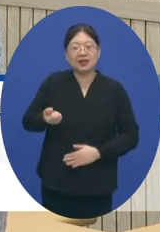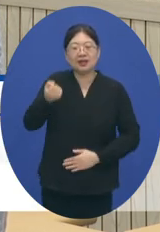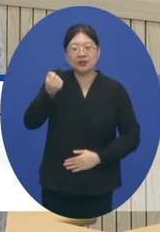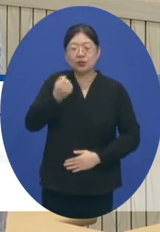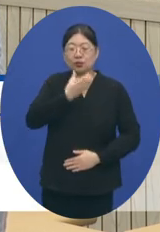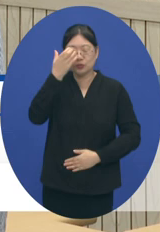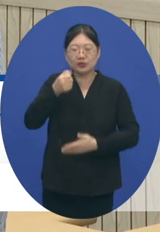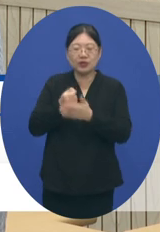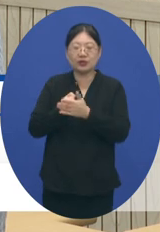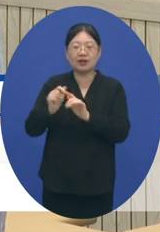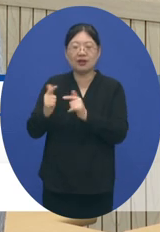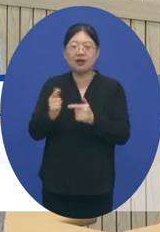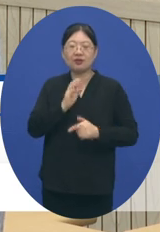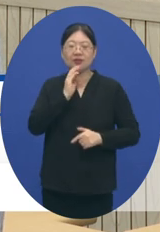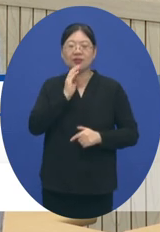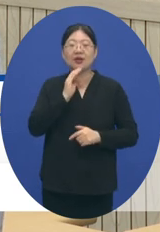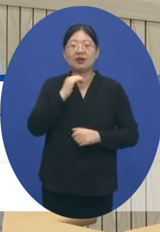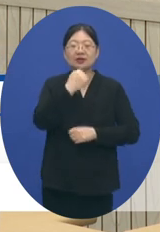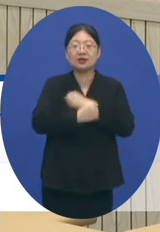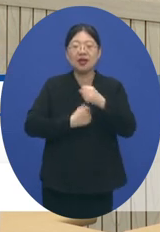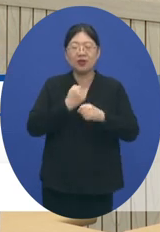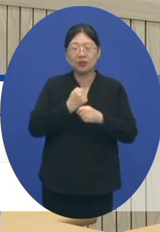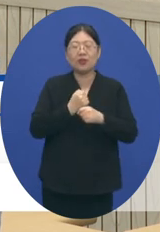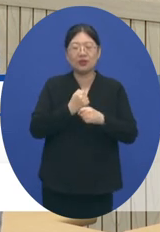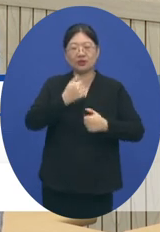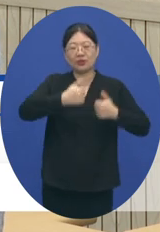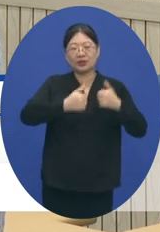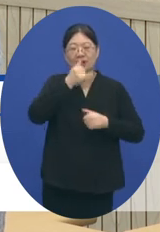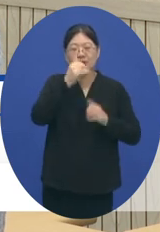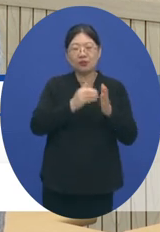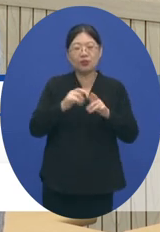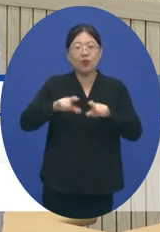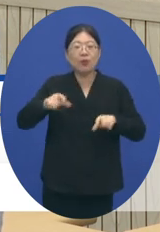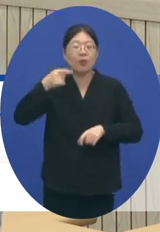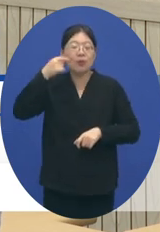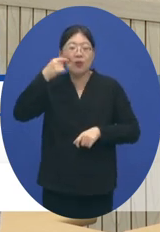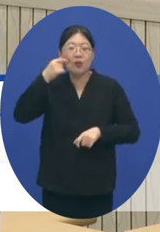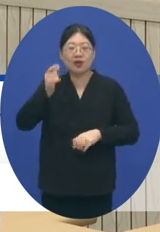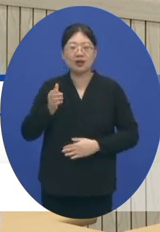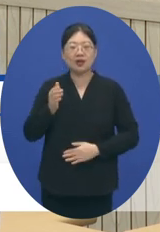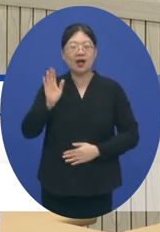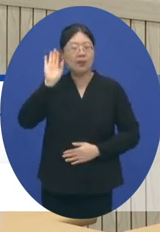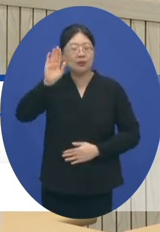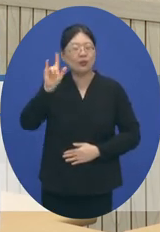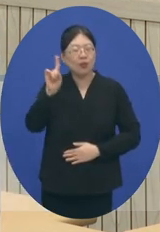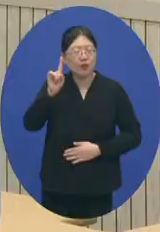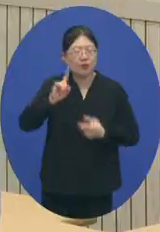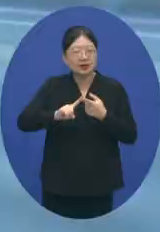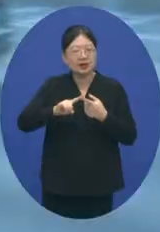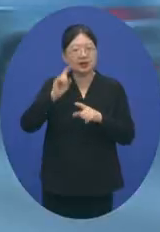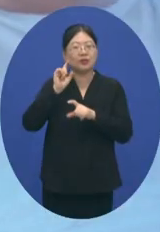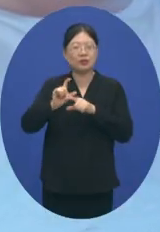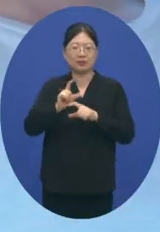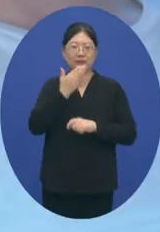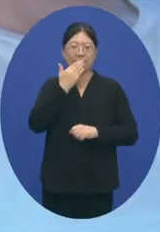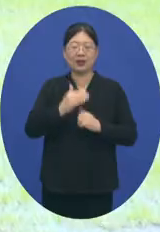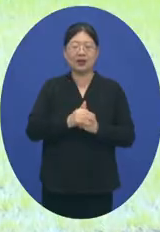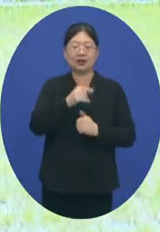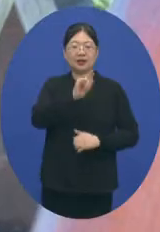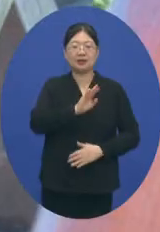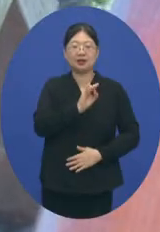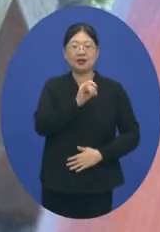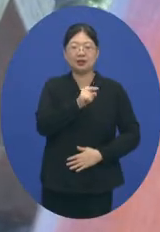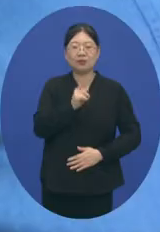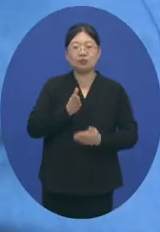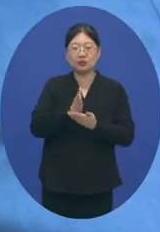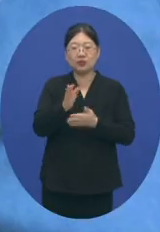규정하는 게 아니라 정말 자유로운 형태가 될 수 있고, 뭔가 평상시에는 할 수 없었던 진로에 대한 생각을 하게 된 것 같아요. 갭이어는